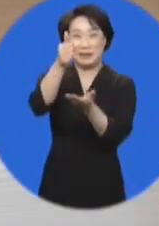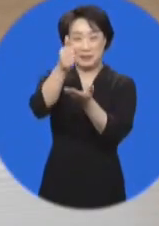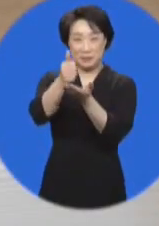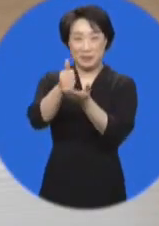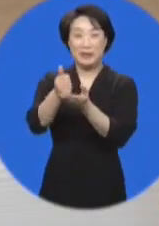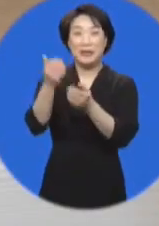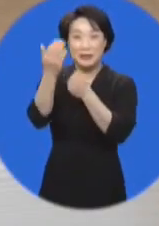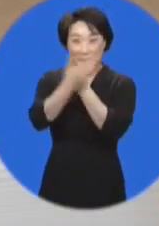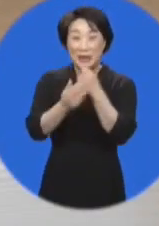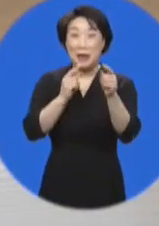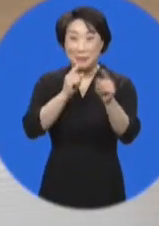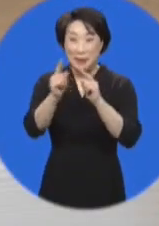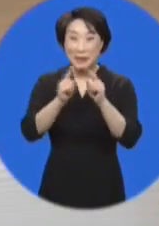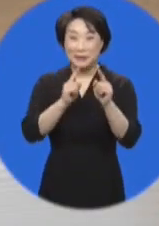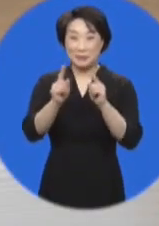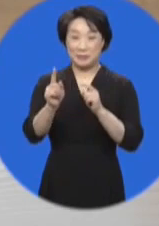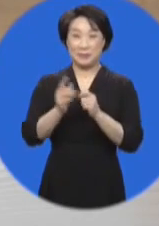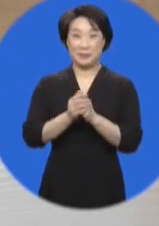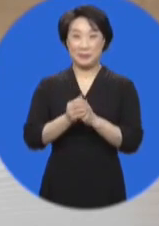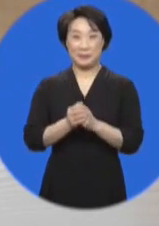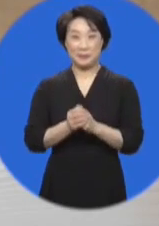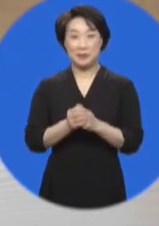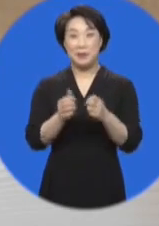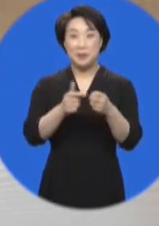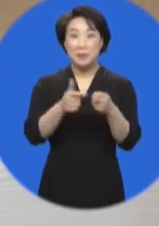하나님께서 주실 은혜의 말씀은